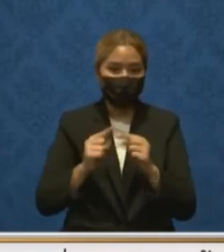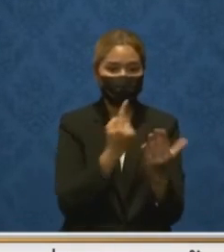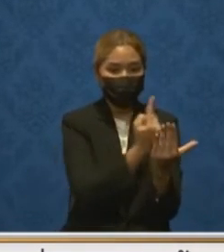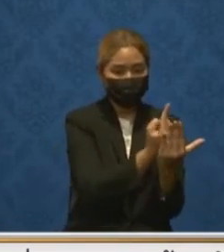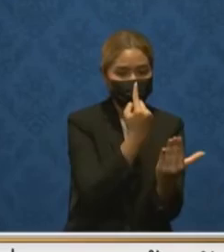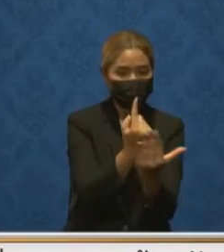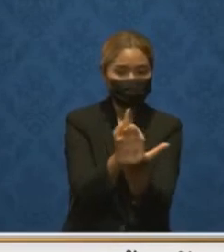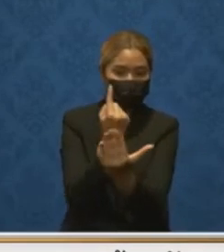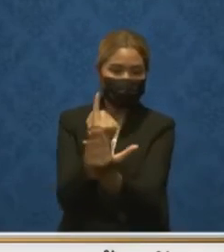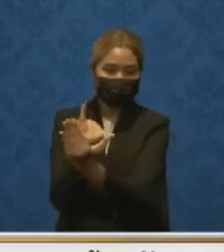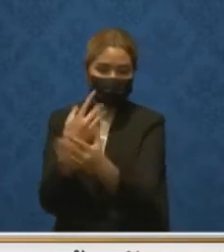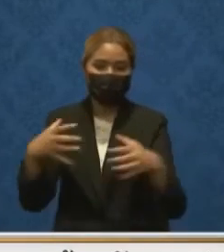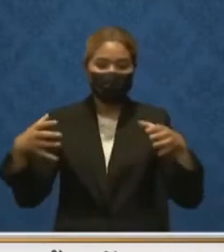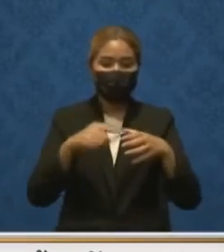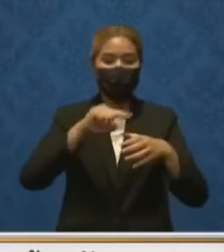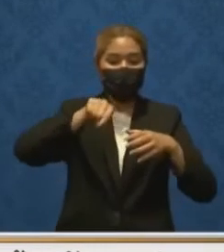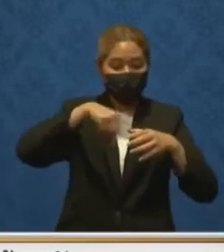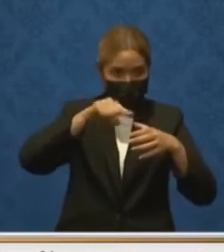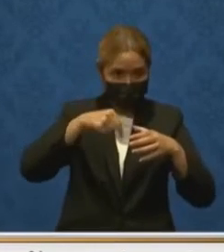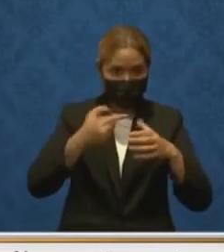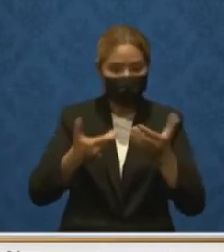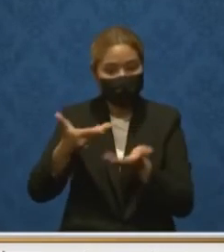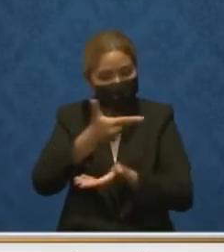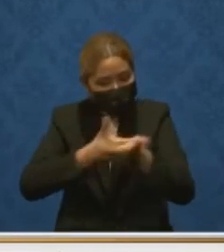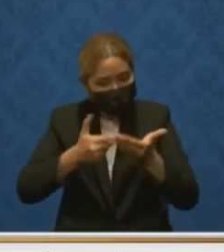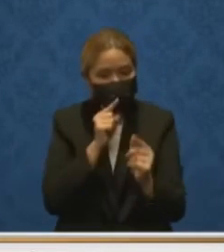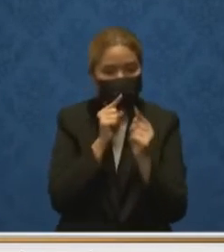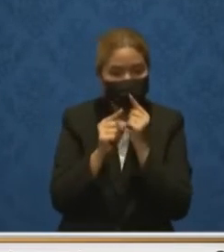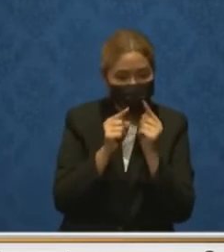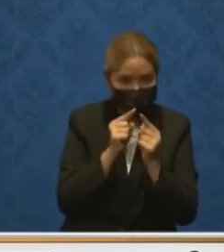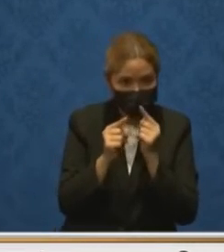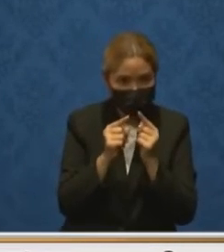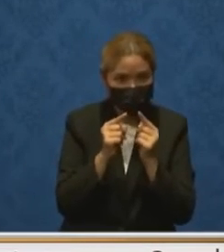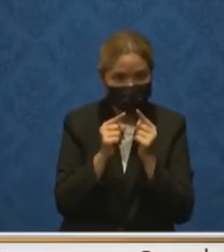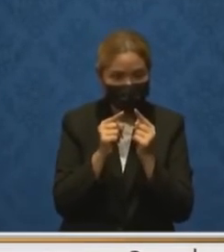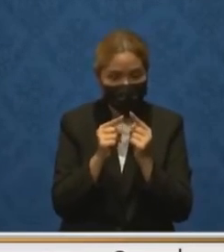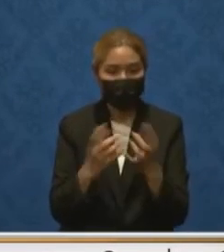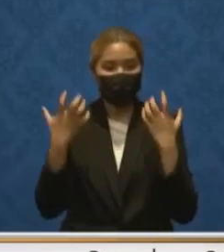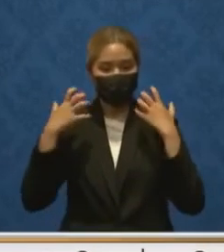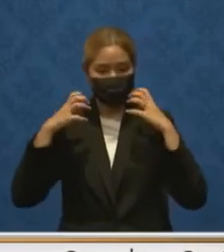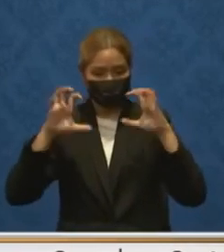น้มนปามควดแล้วก็ตวแทนผู้ส่งออกและส่นราชการ